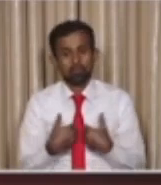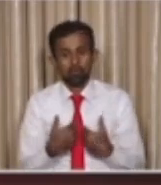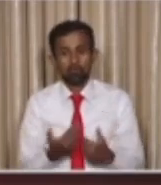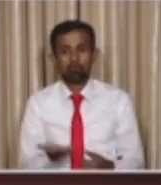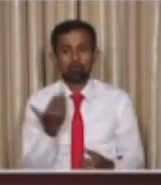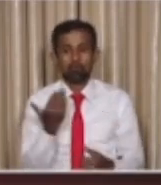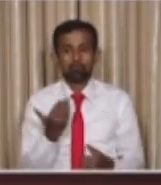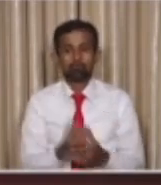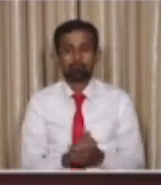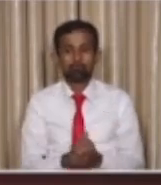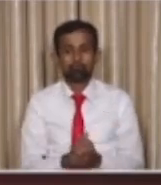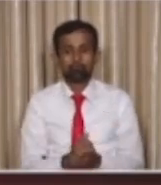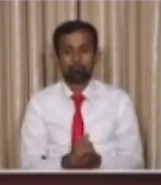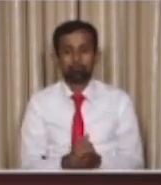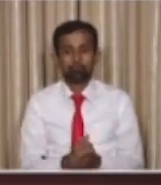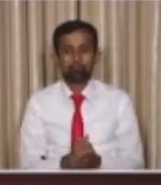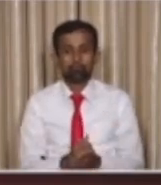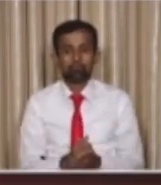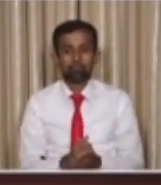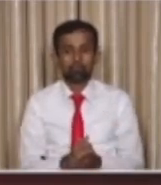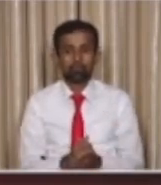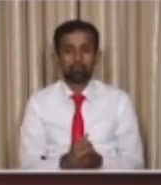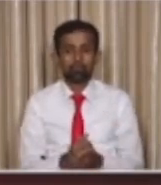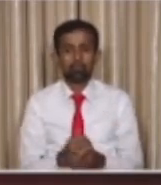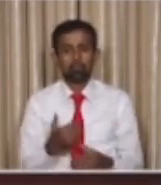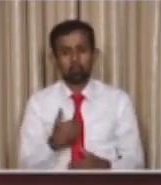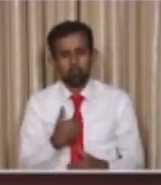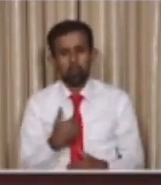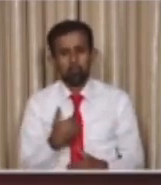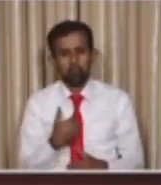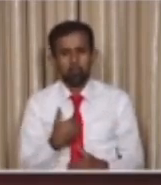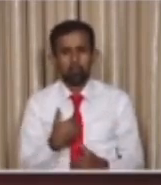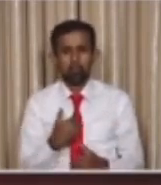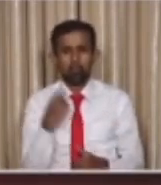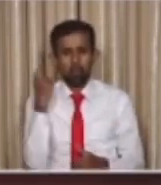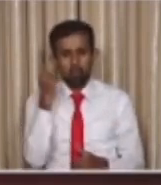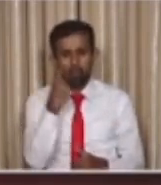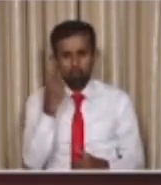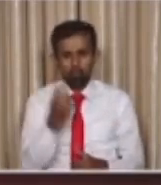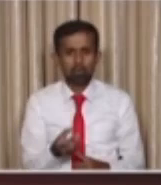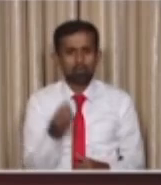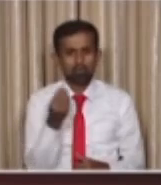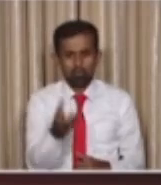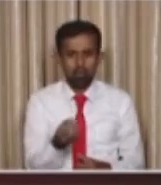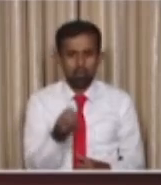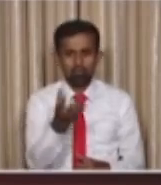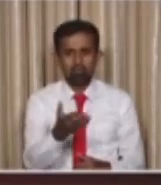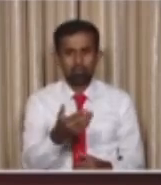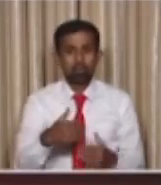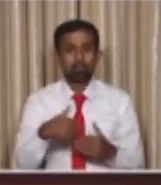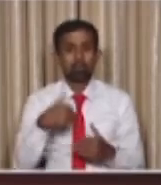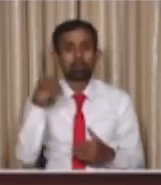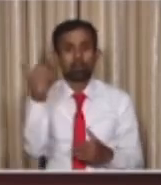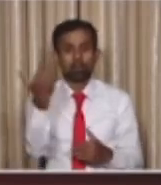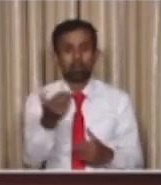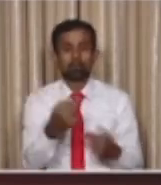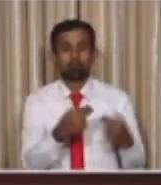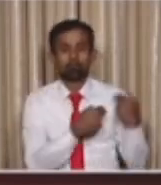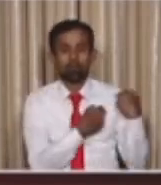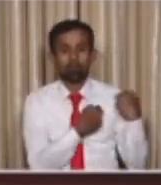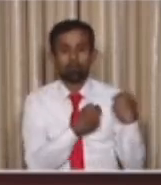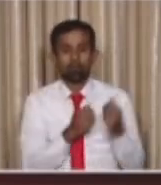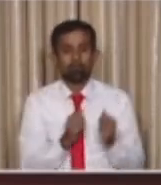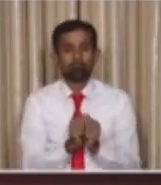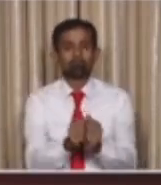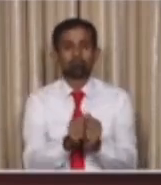තිබෙනවා. හැබැයි වැඩේ තිබෙන්නේ කොච්චර අපි උනන්දු වෙලා ඒවා හොයලා දුන්නත් ඒක එතනින් එහාට ඊට වගකීම්ට